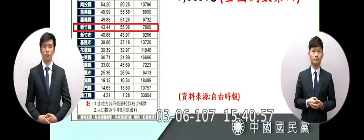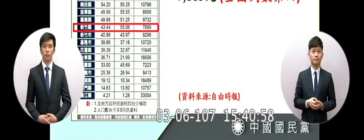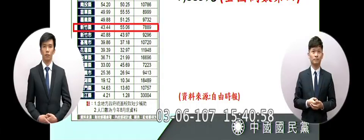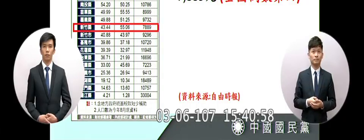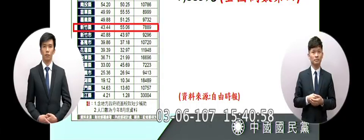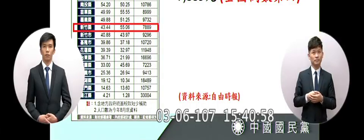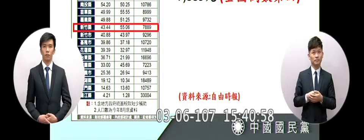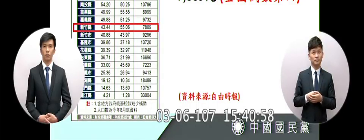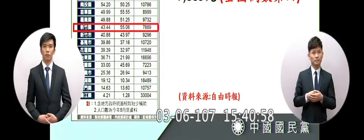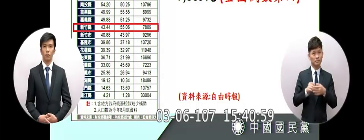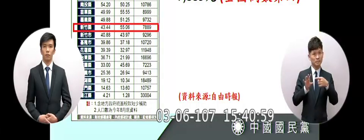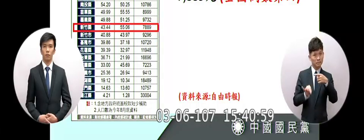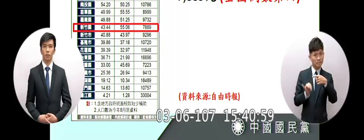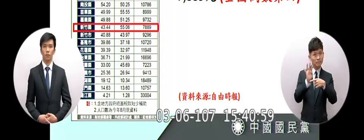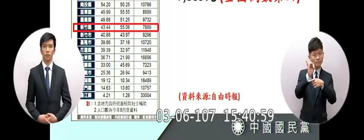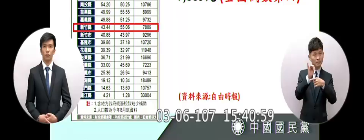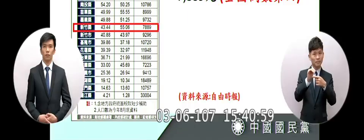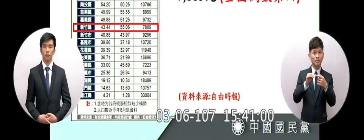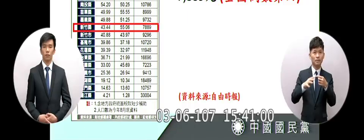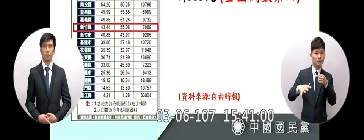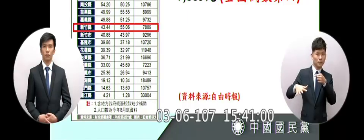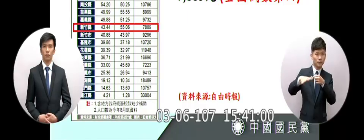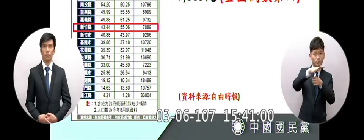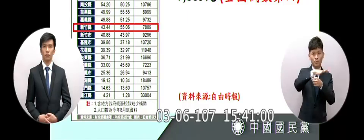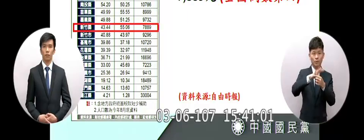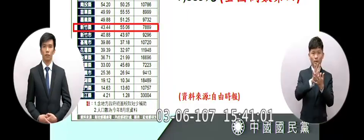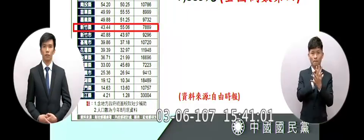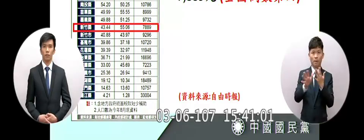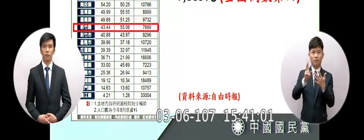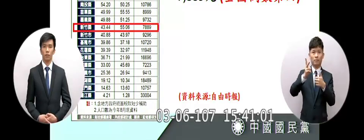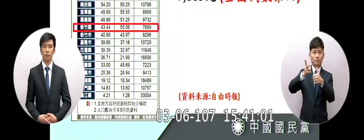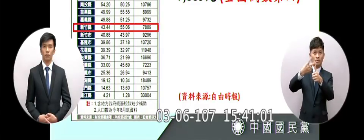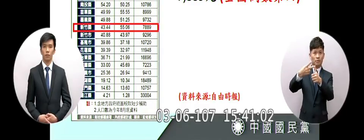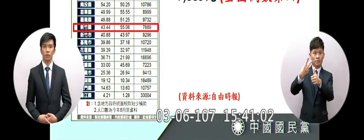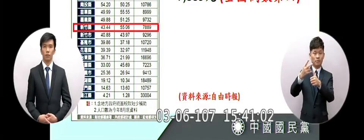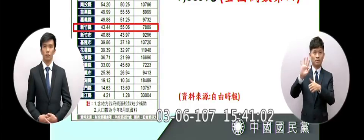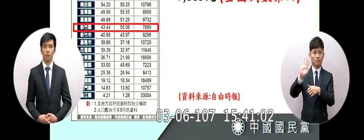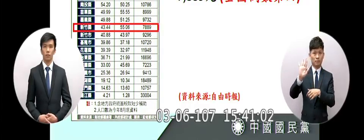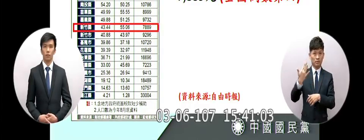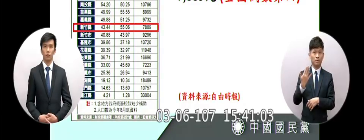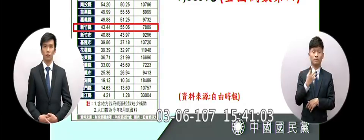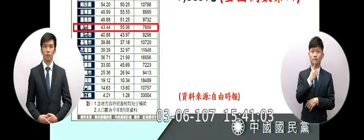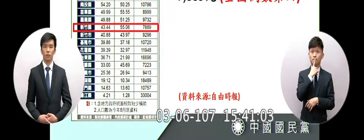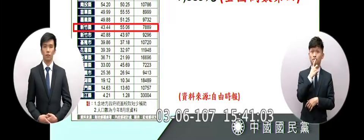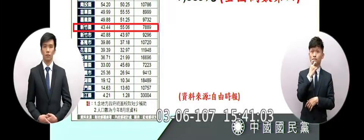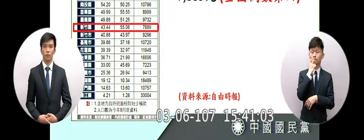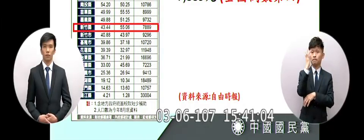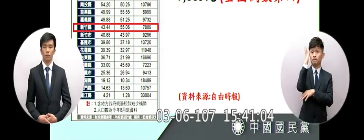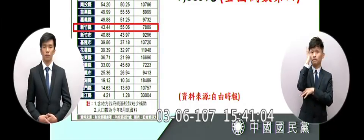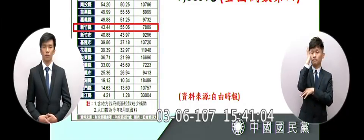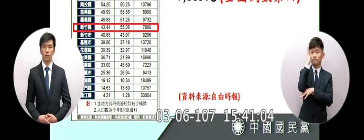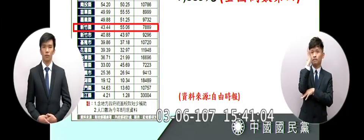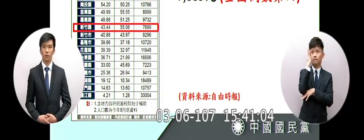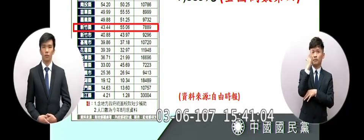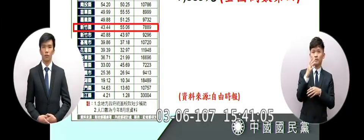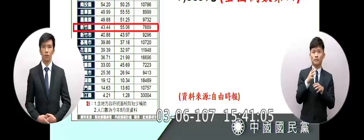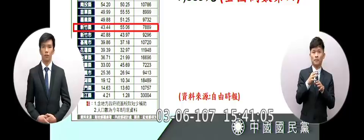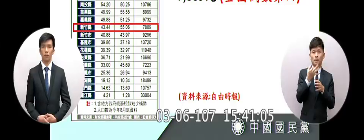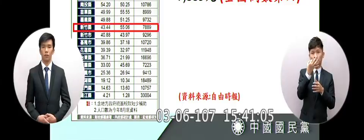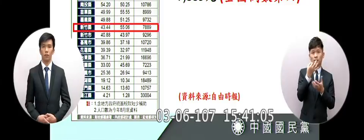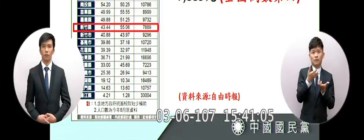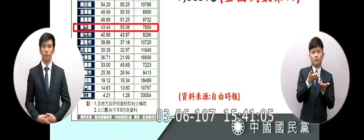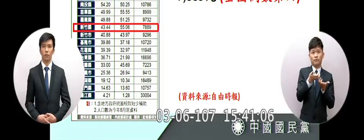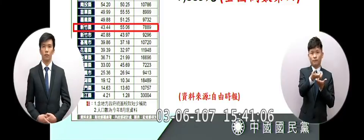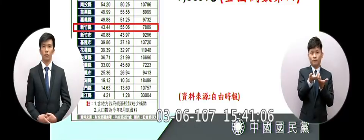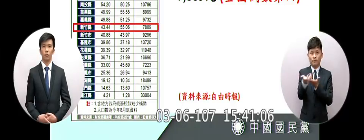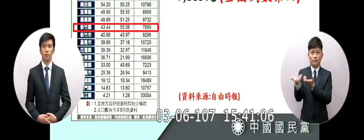的比例啊，是占全国第二，但是呢得到统筹分配款分配到每个人身上